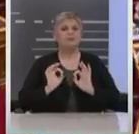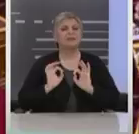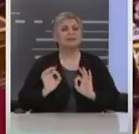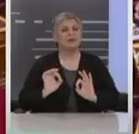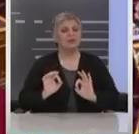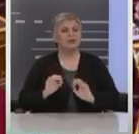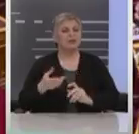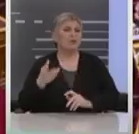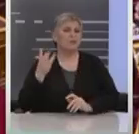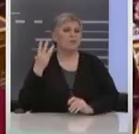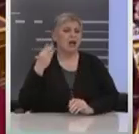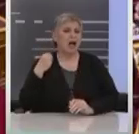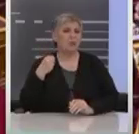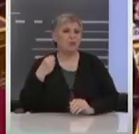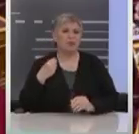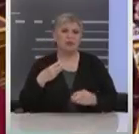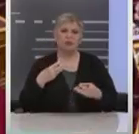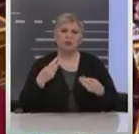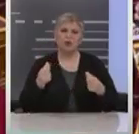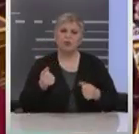άκουσα την ευκολία με την οποία